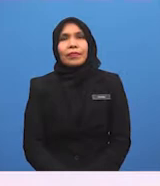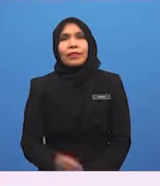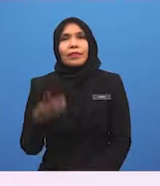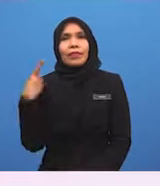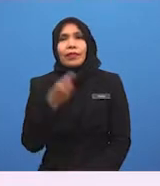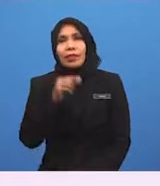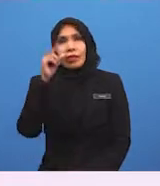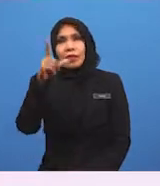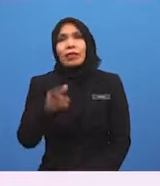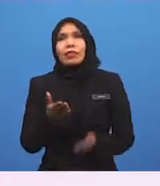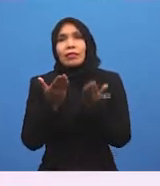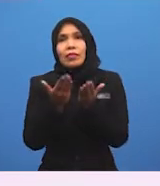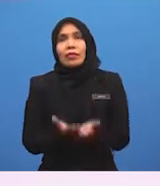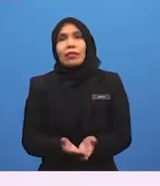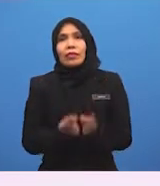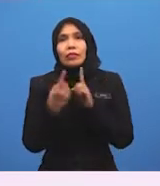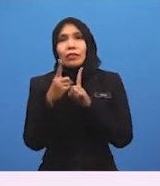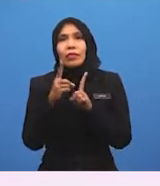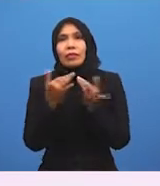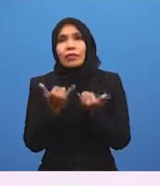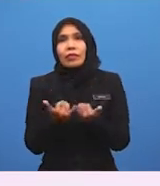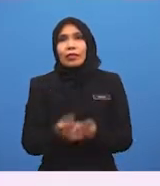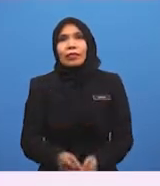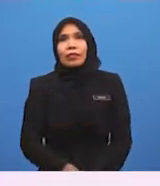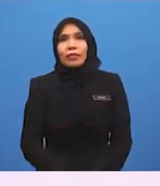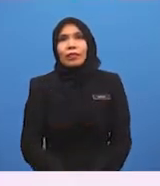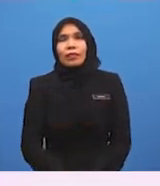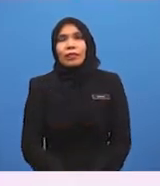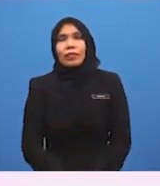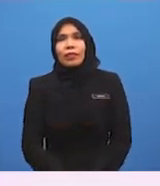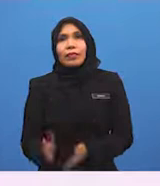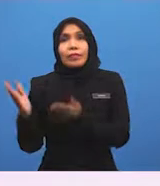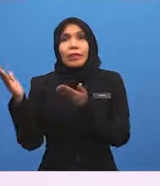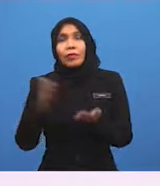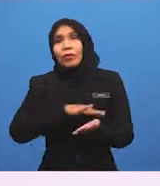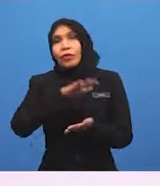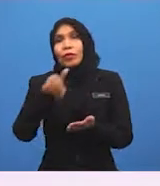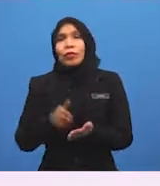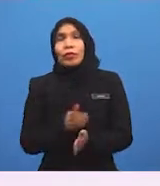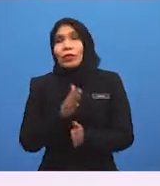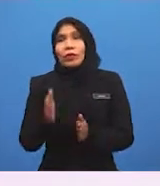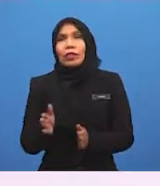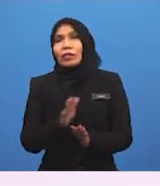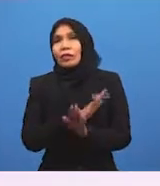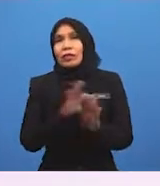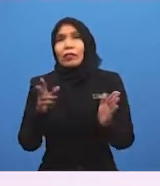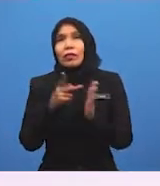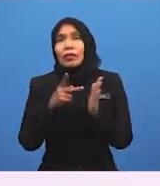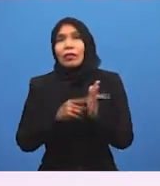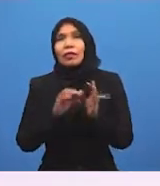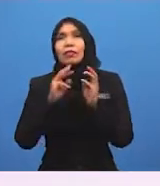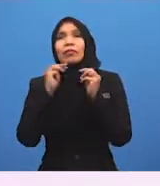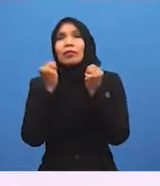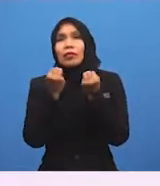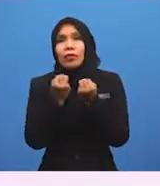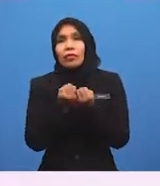jawapan sekarang. Wood menjemput semua jiran tanpa mengira kaum dan sedia memberi